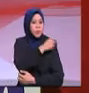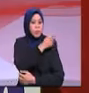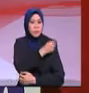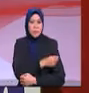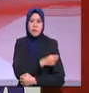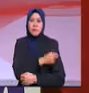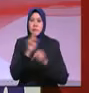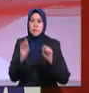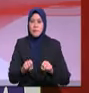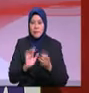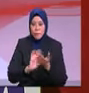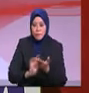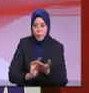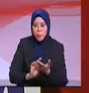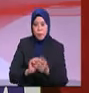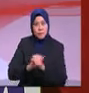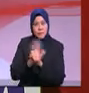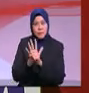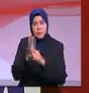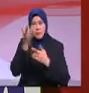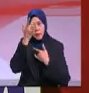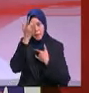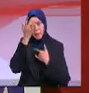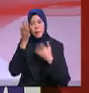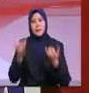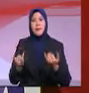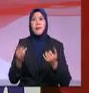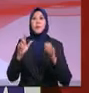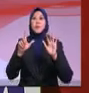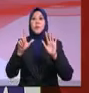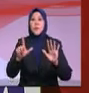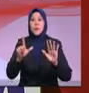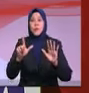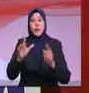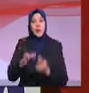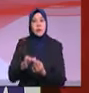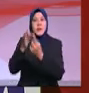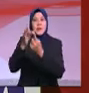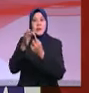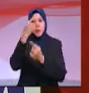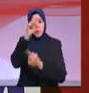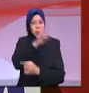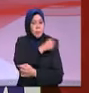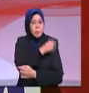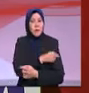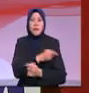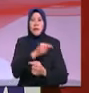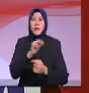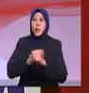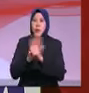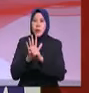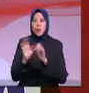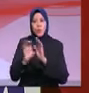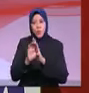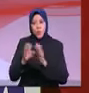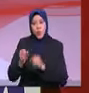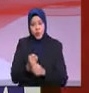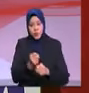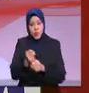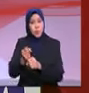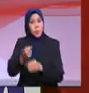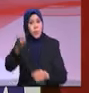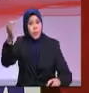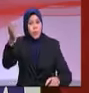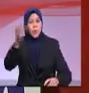boleh merawat pesakit-pesakit COVID, dan 7 hospital khas untuk pesakit COVID saja. Contohnya Hospital Sungai Buloh